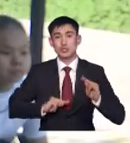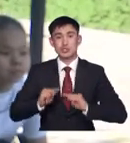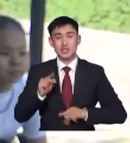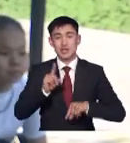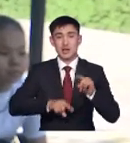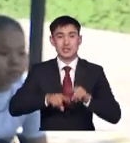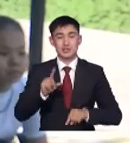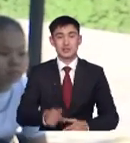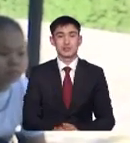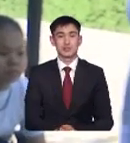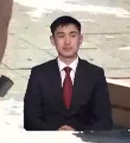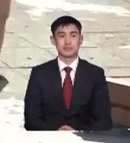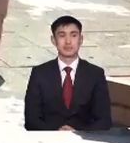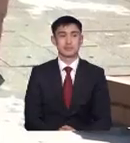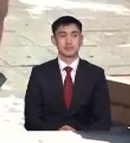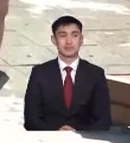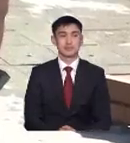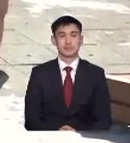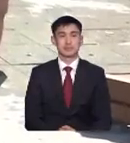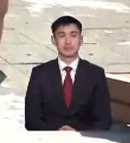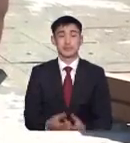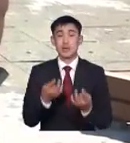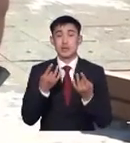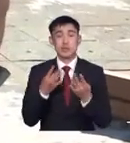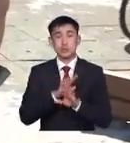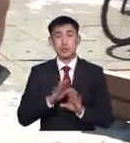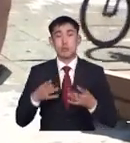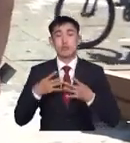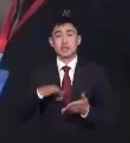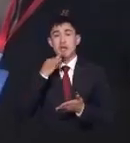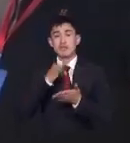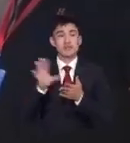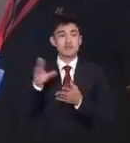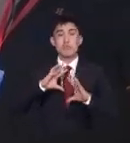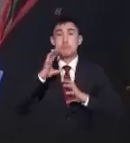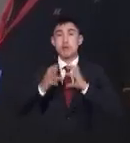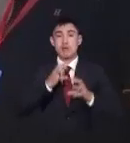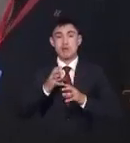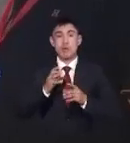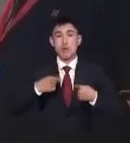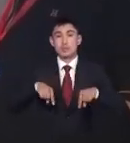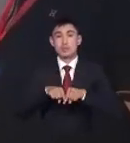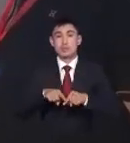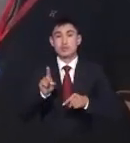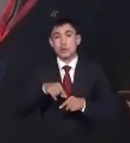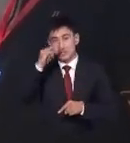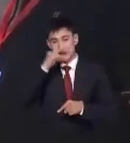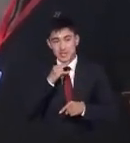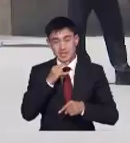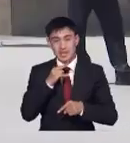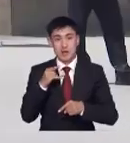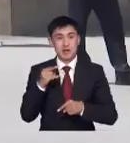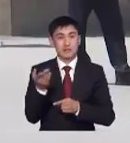и родителей. Это не просто праздник, это ответ всему мировому сообществу и даже посыл о том, что в Казахстане,